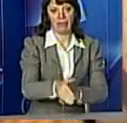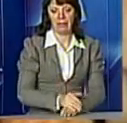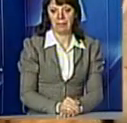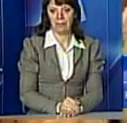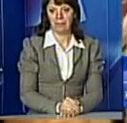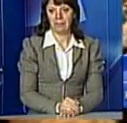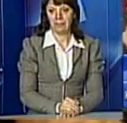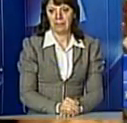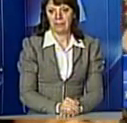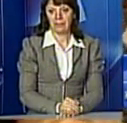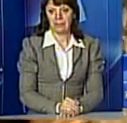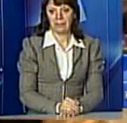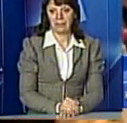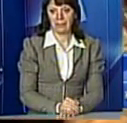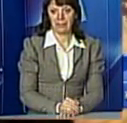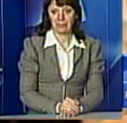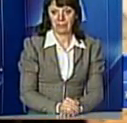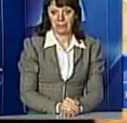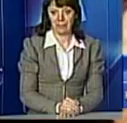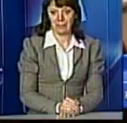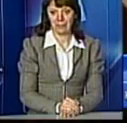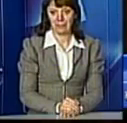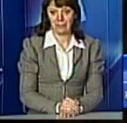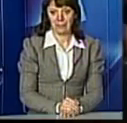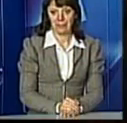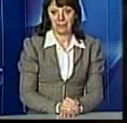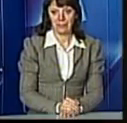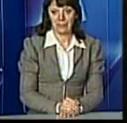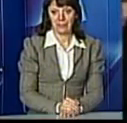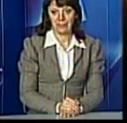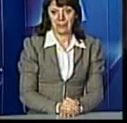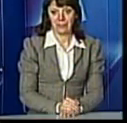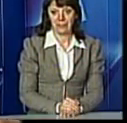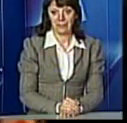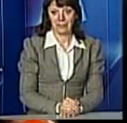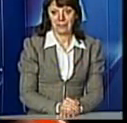відвідувачівюї трясеться о смутно пасеться